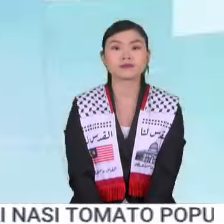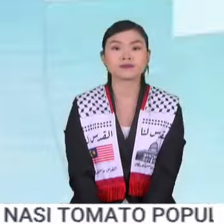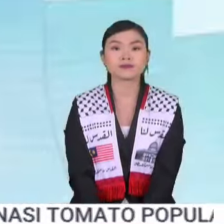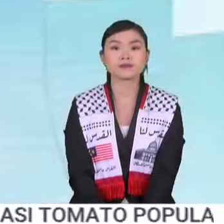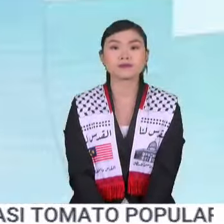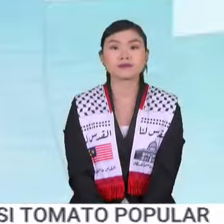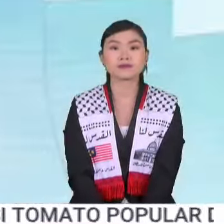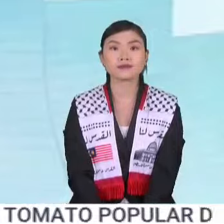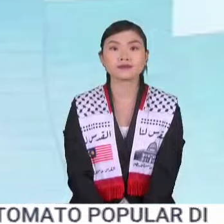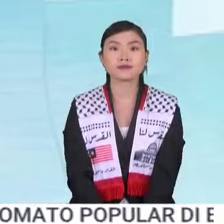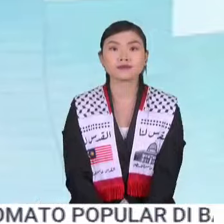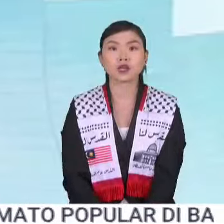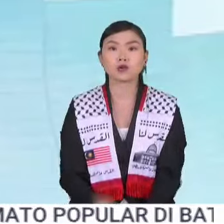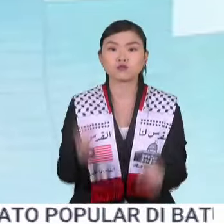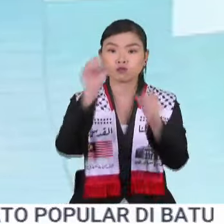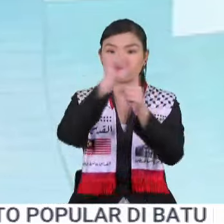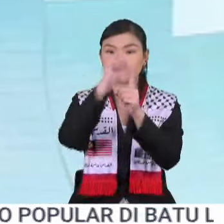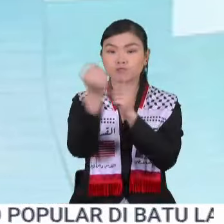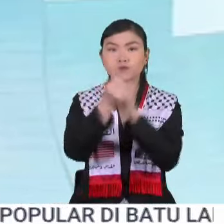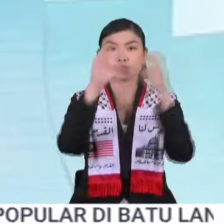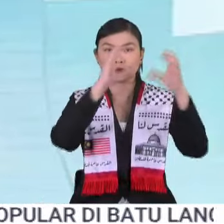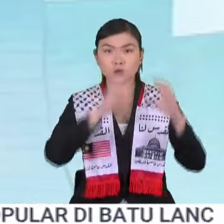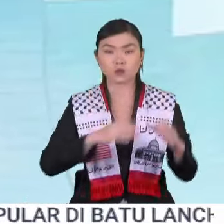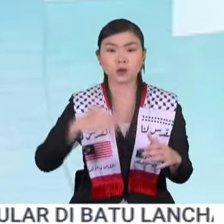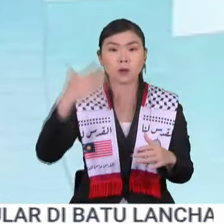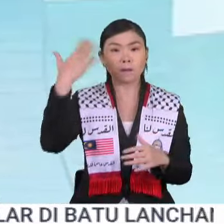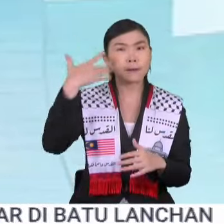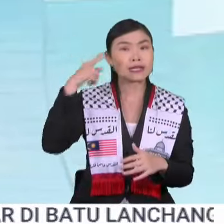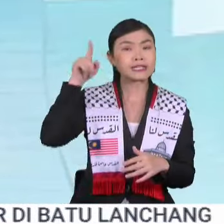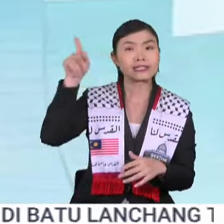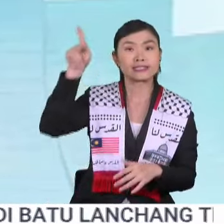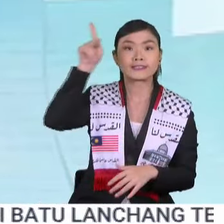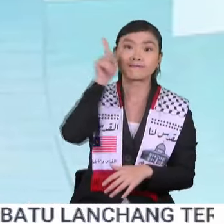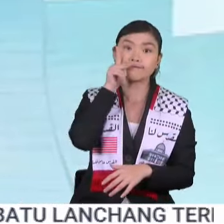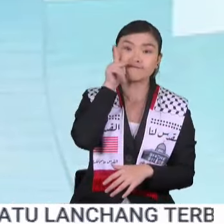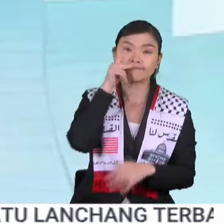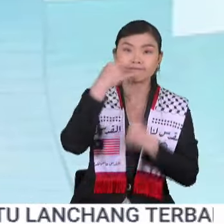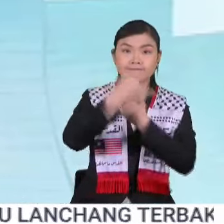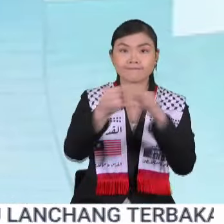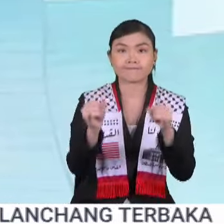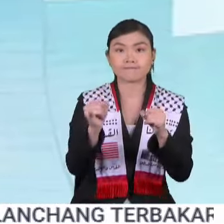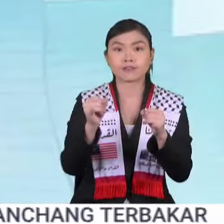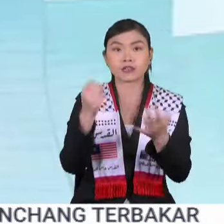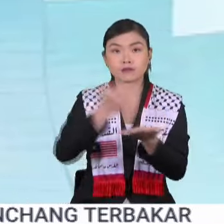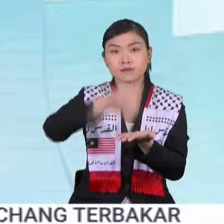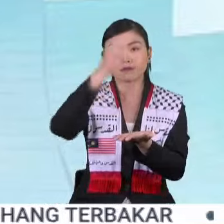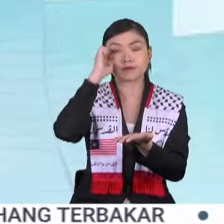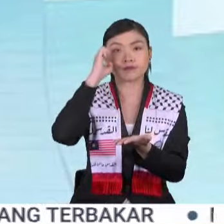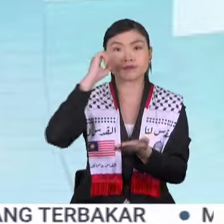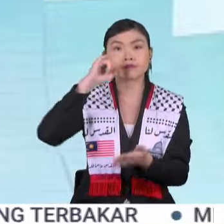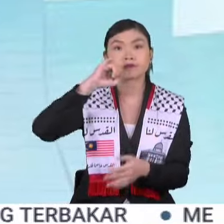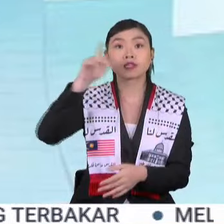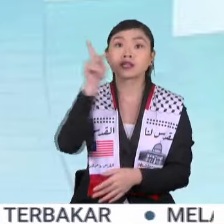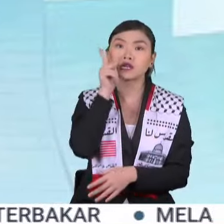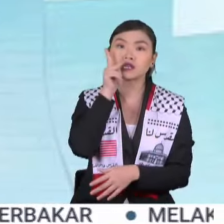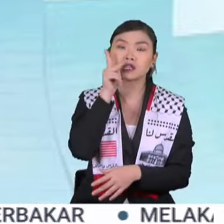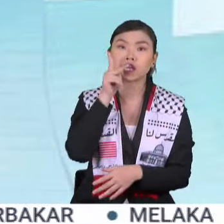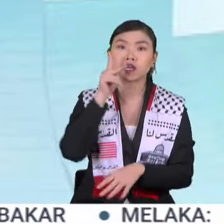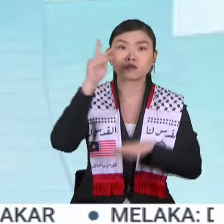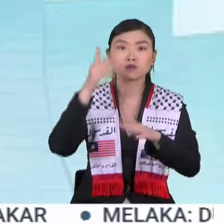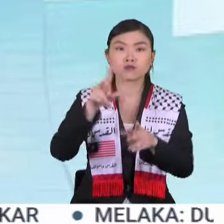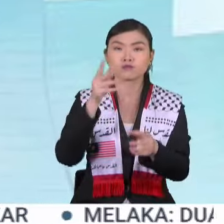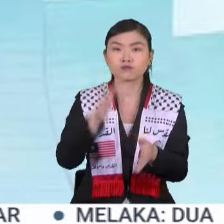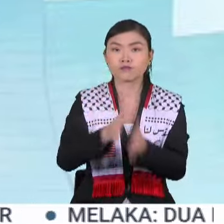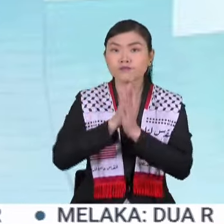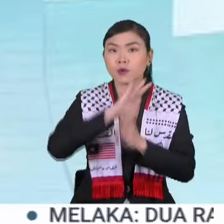kes susulan situasi cuaca panas di Kedah jabatan pendidikan Negeri jpn Kedah memohon semua pentadbir sekolah